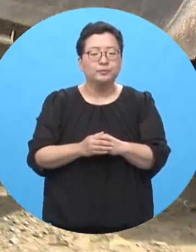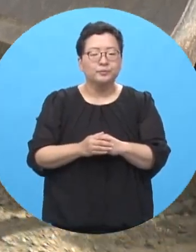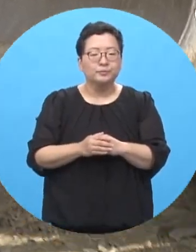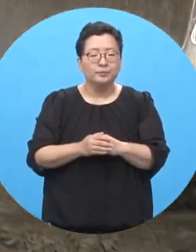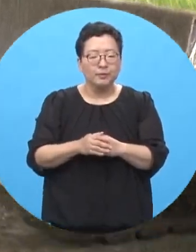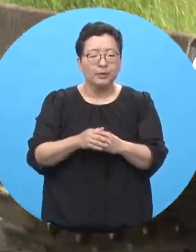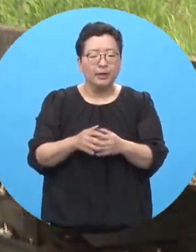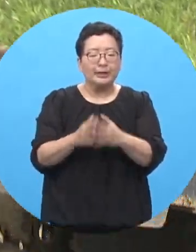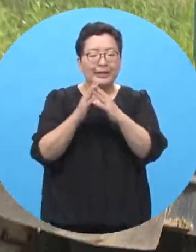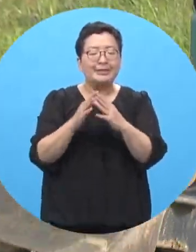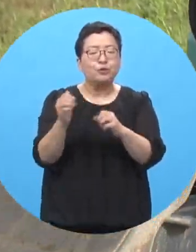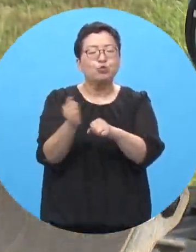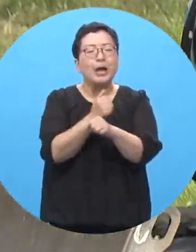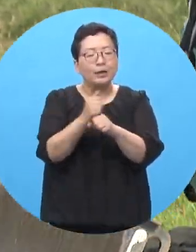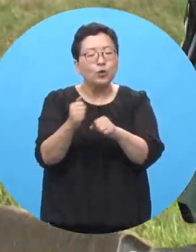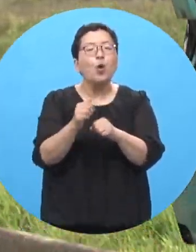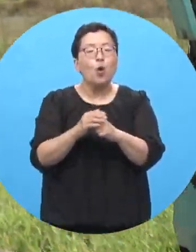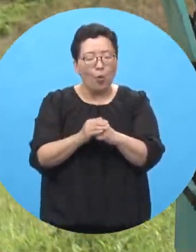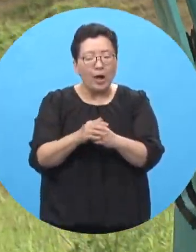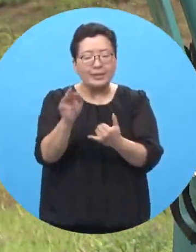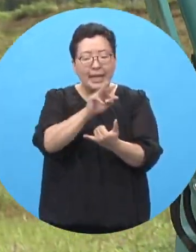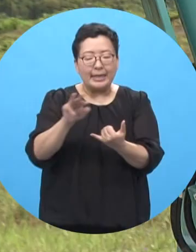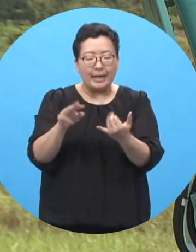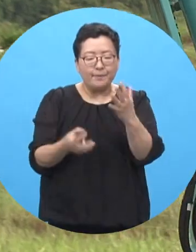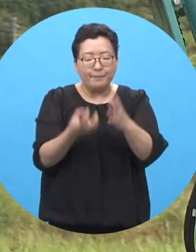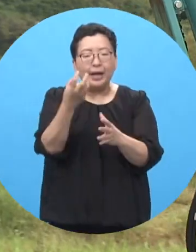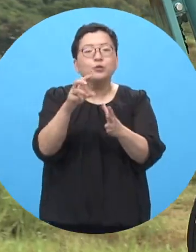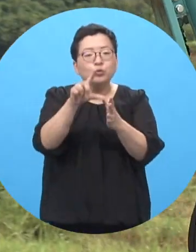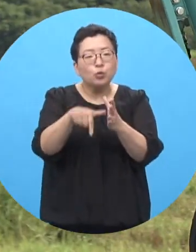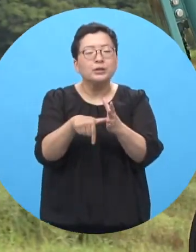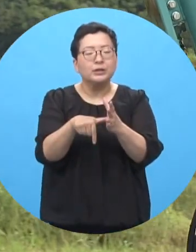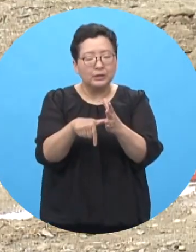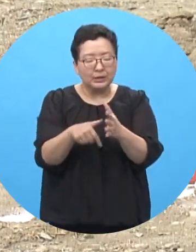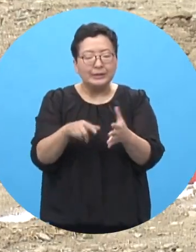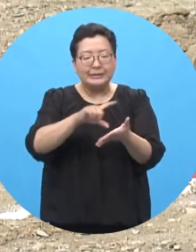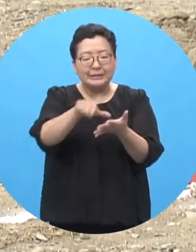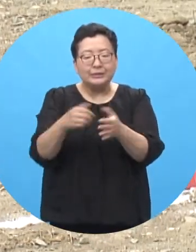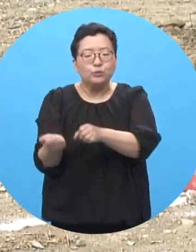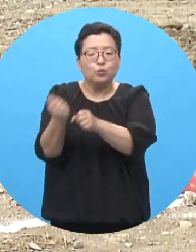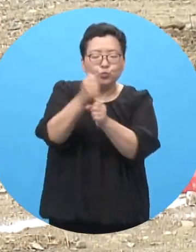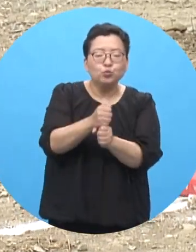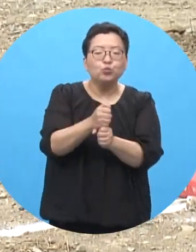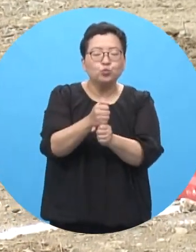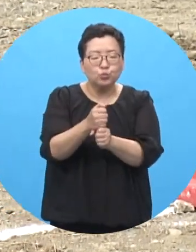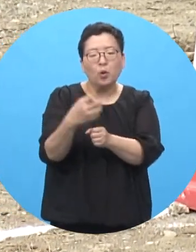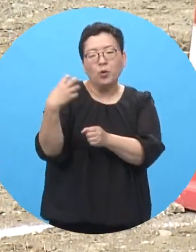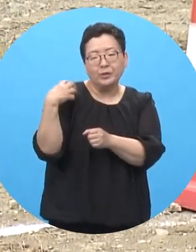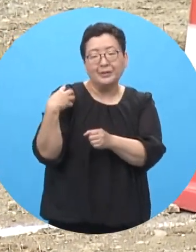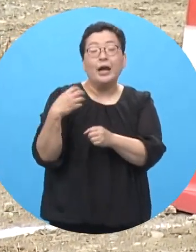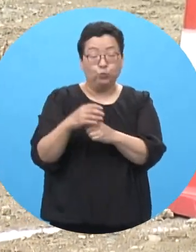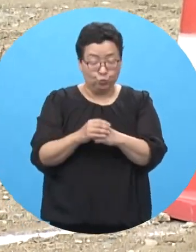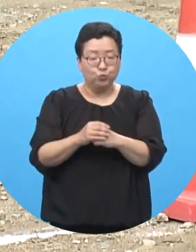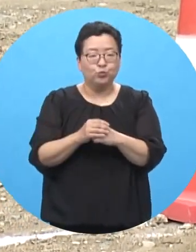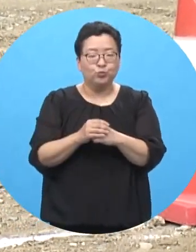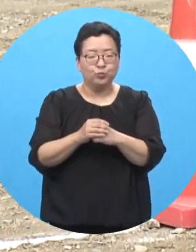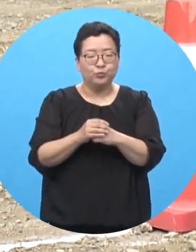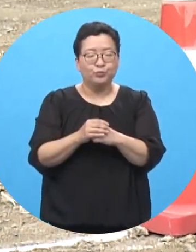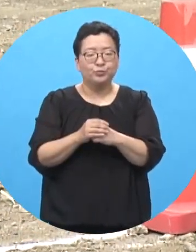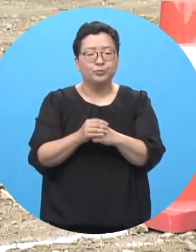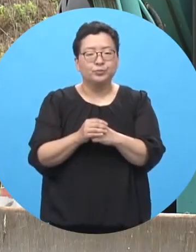建設産業は災害発生時に地域の復旧や復興を担うなど、県民生活を支える産業です